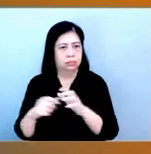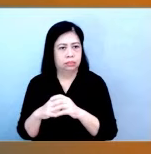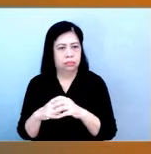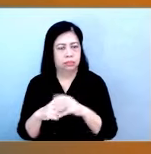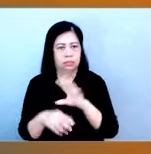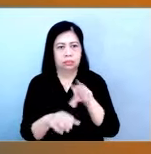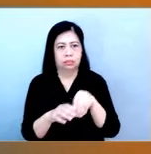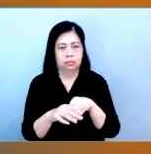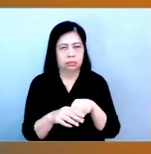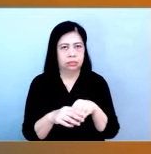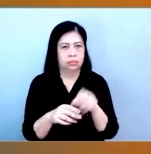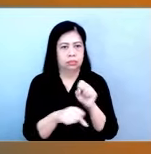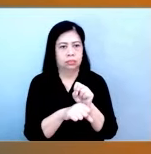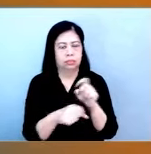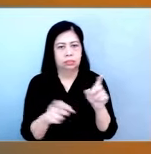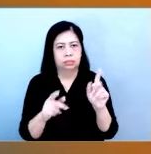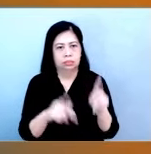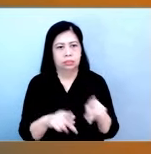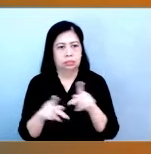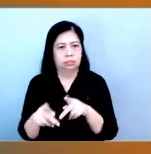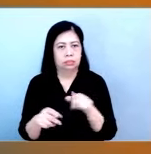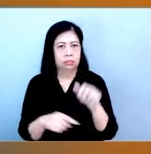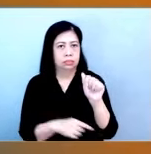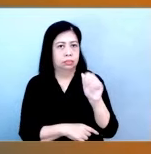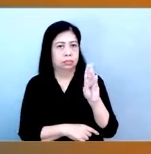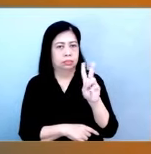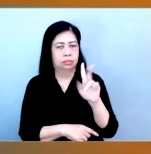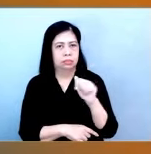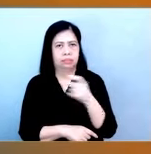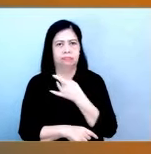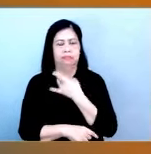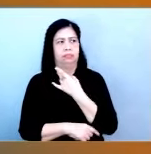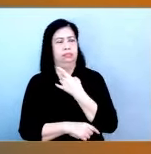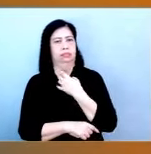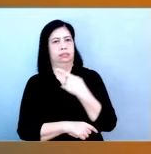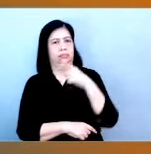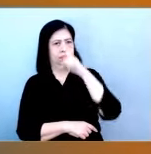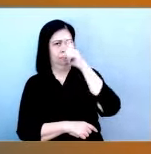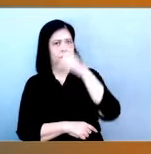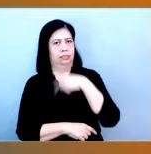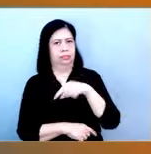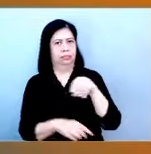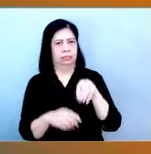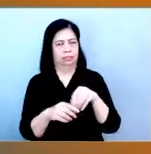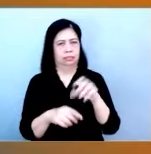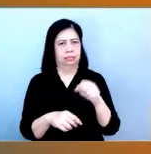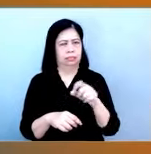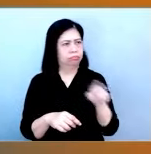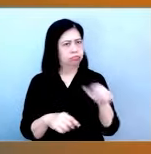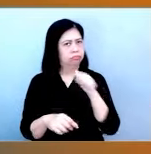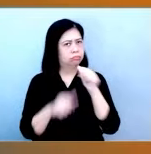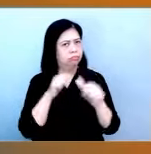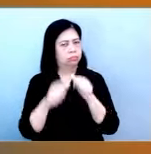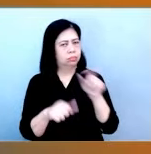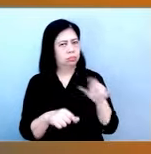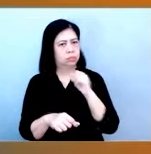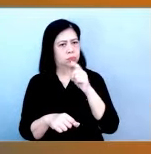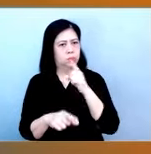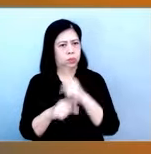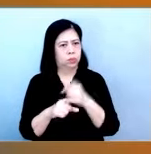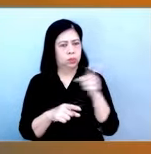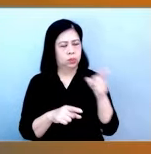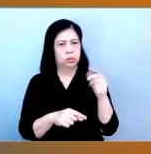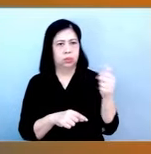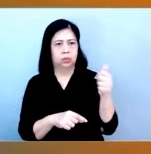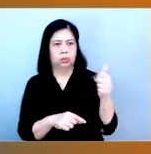na personalidad. Napikon si Abueva ng bastusin daw siya di Aida sa dugout, bagay na pinabulaanan ng babae dahil si The Beast